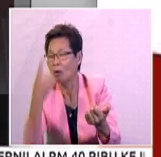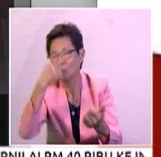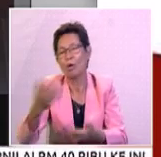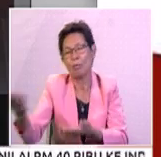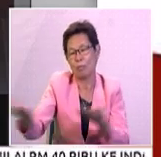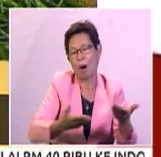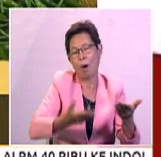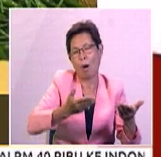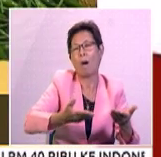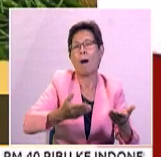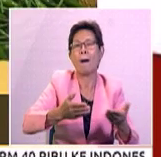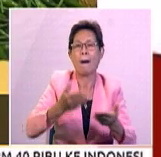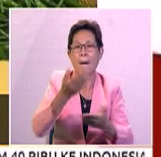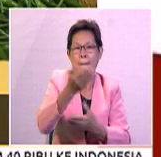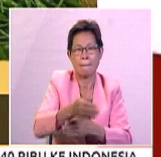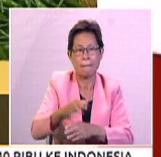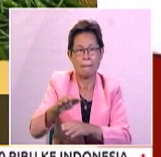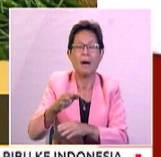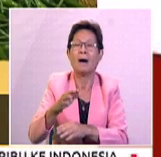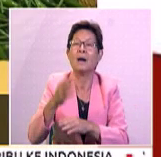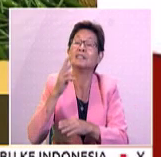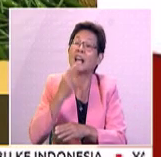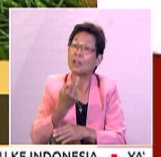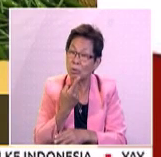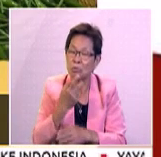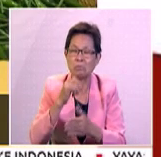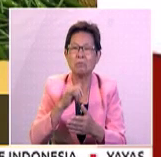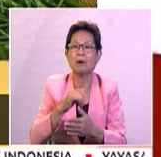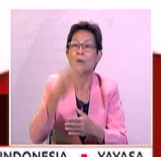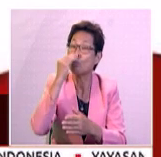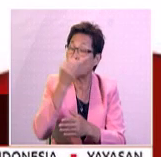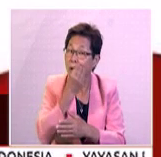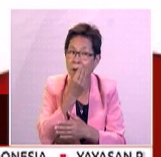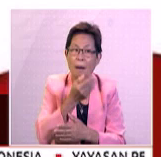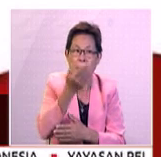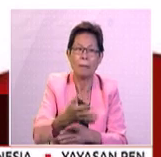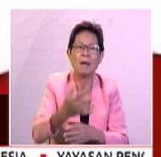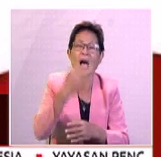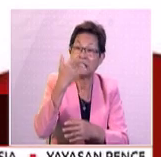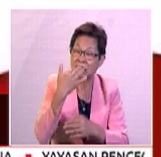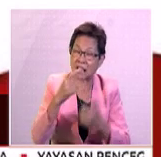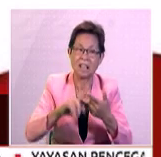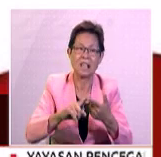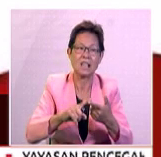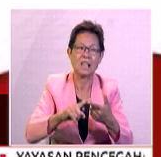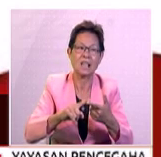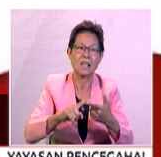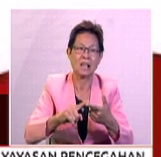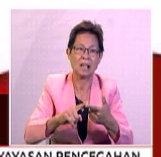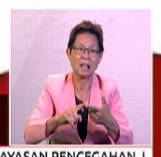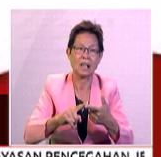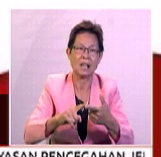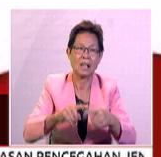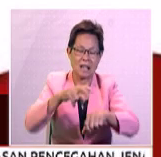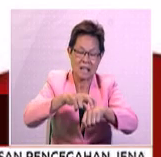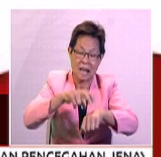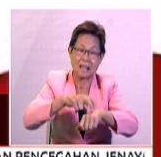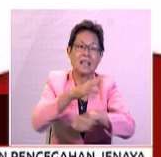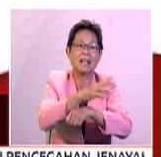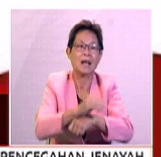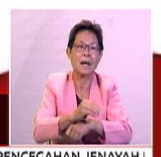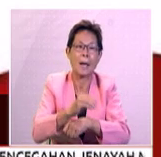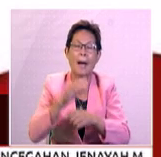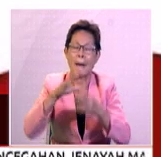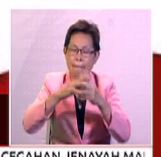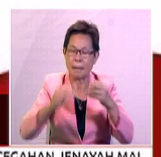membawa masuk hasil pertanian berkenaan. Antara yang dirampas ialah cili padi, ubi keladi, keladi, mangga, halia